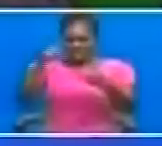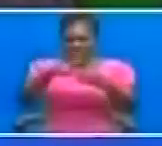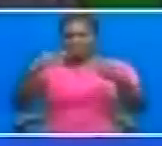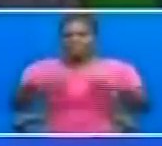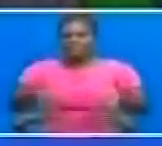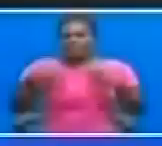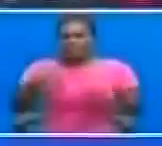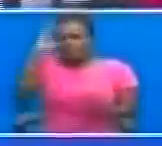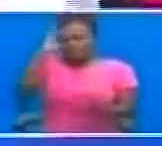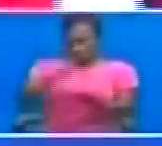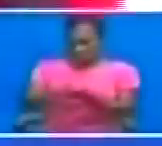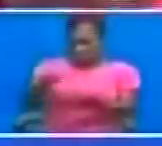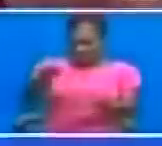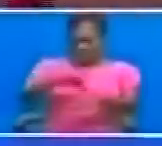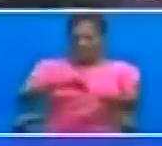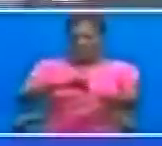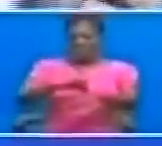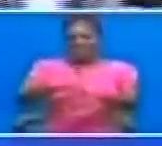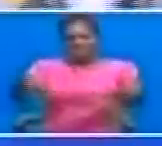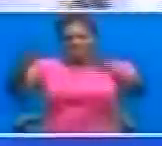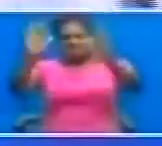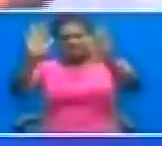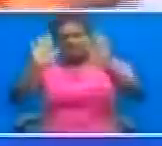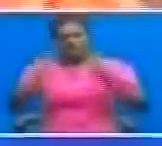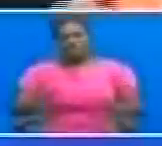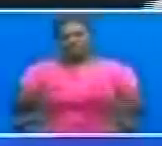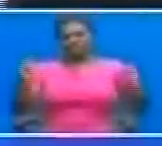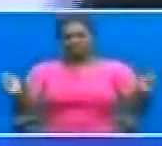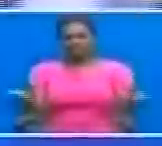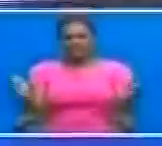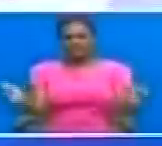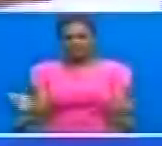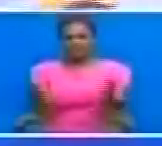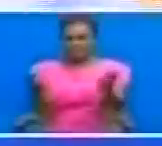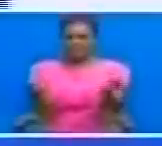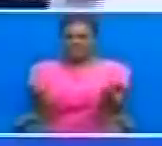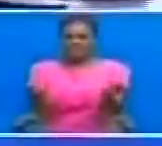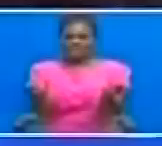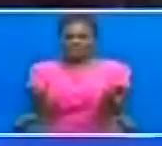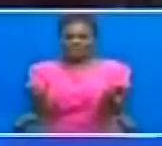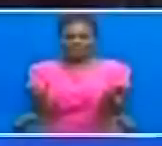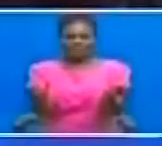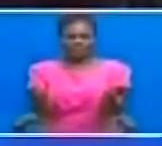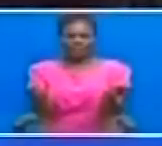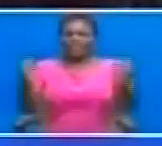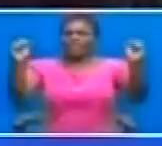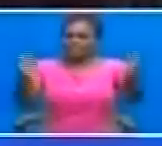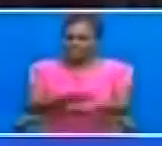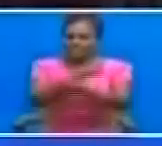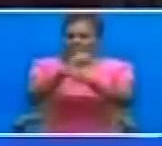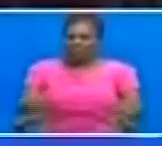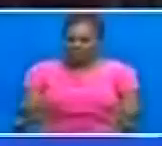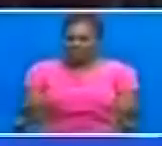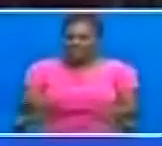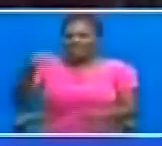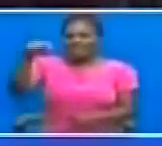washambulizi wanaoamini viungo vyao vya mwili ni muhimu katika shughuli za uganga na uramali kwa jumla. Haiwezekani ya